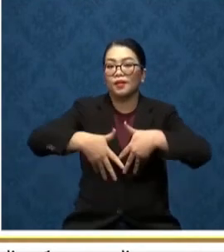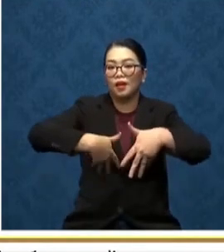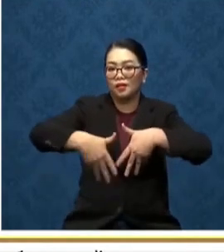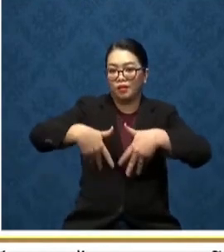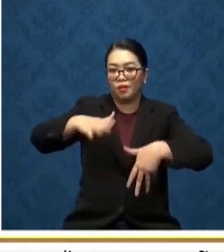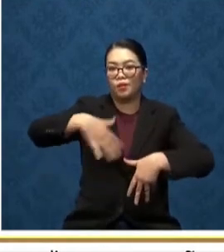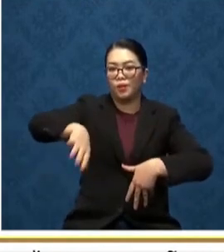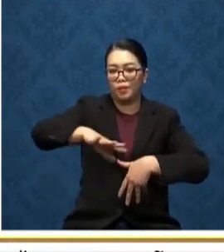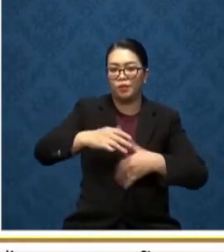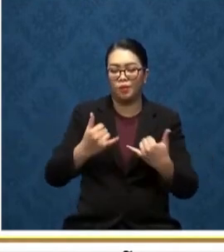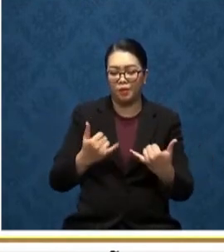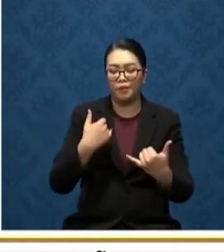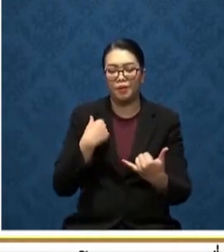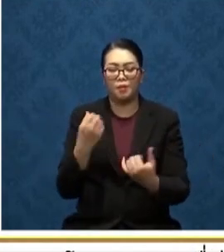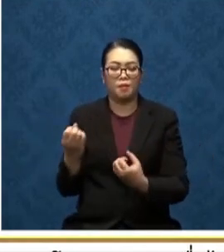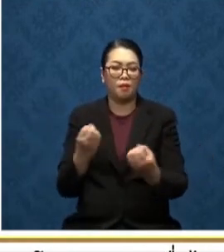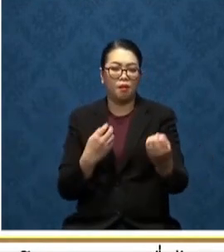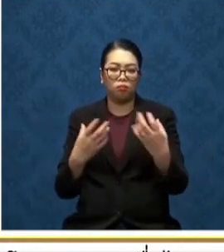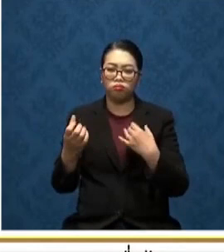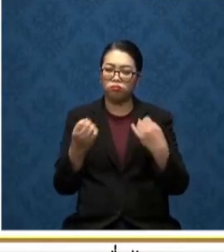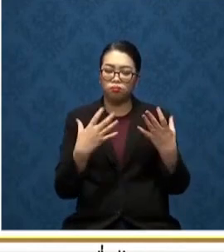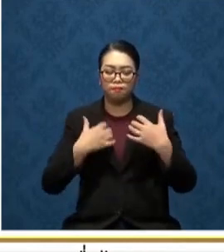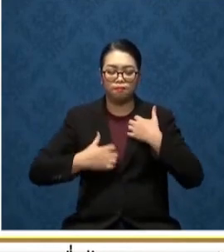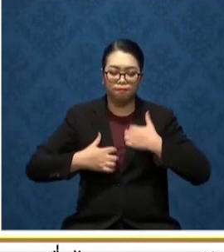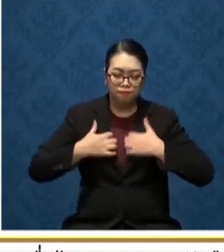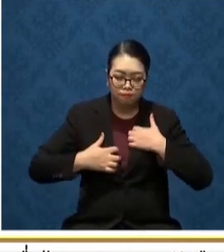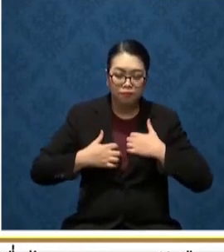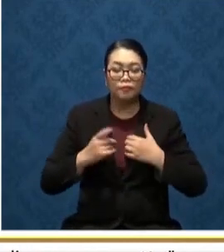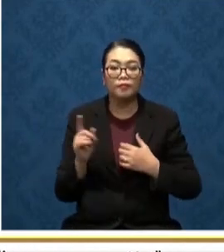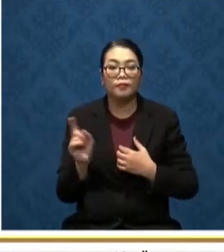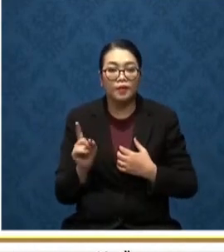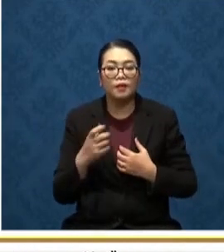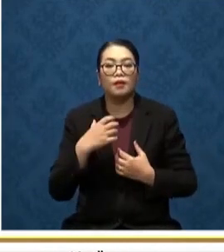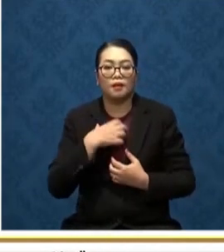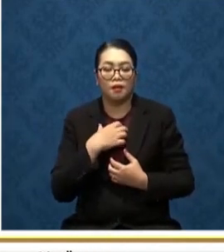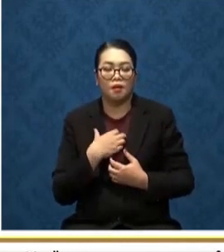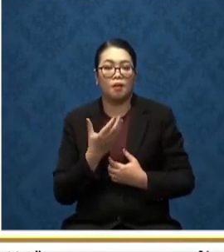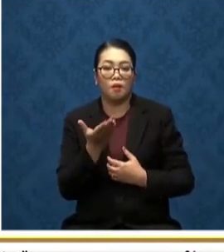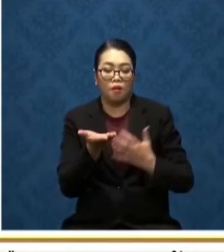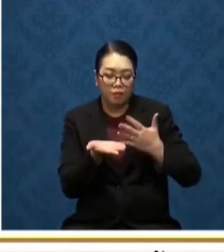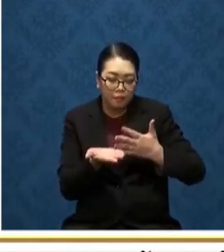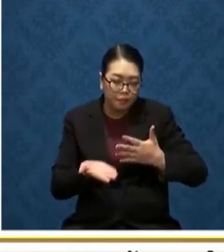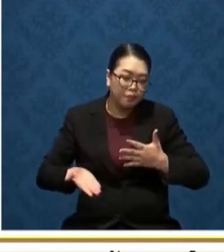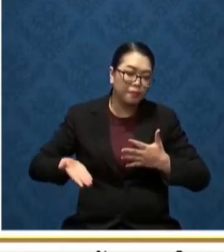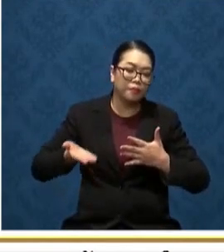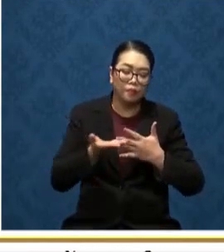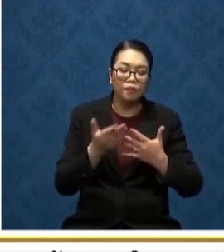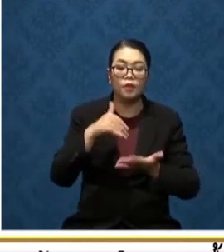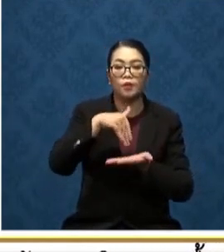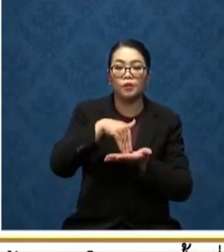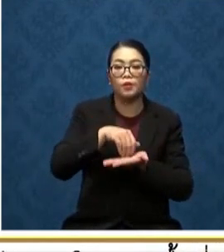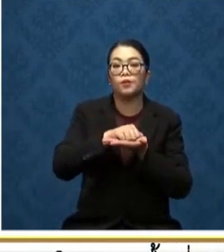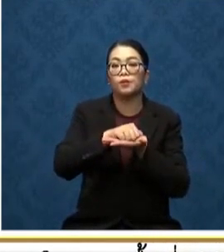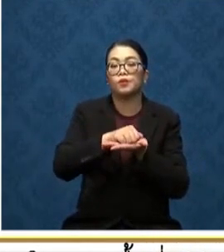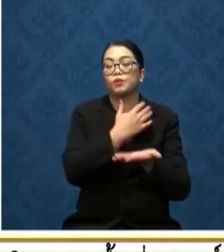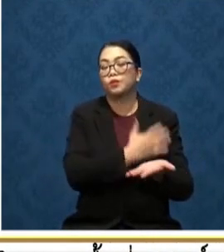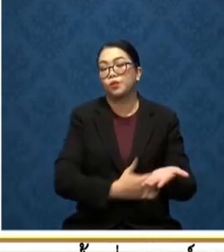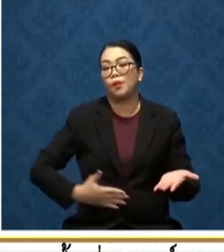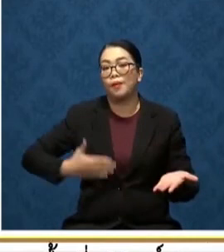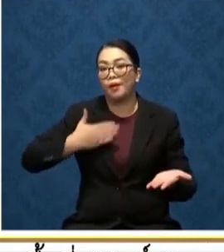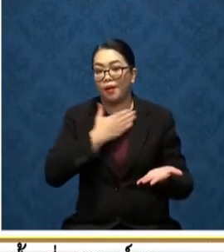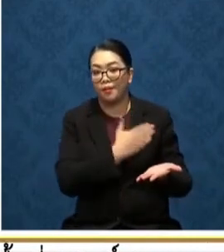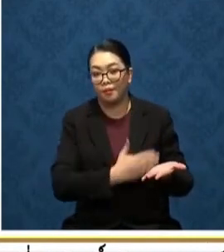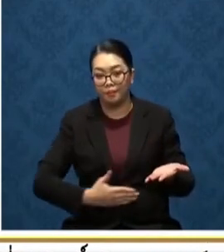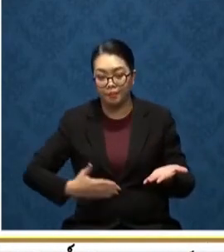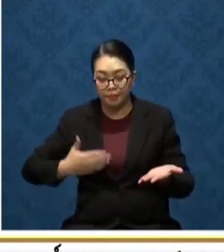γาชนด้วยร้องเรียนกับผมมาว่าอยากจะให้ยกถาณศูลร์สุขภาพชุมชน